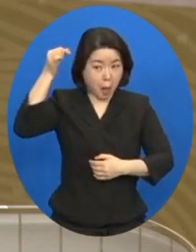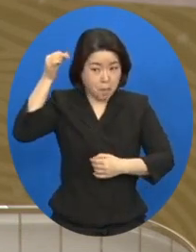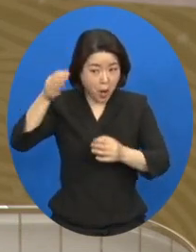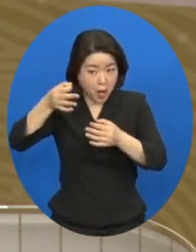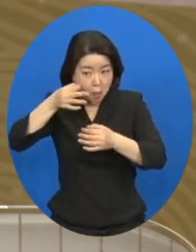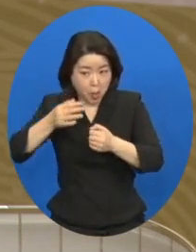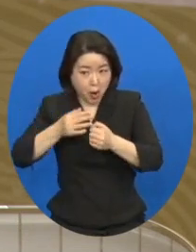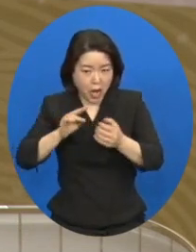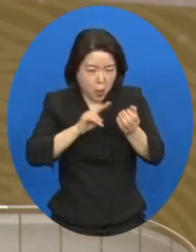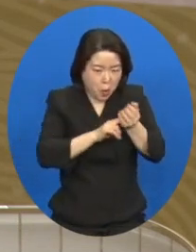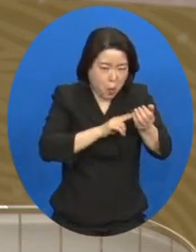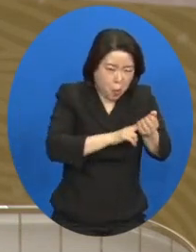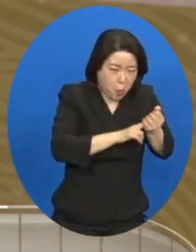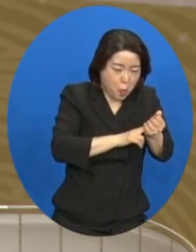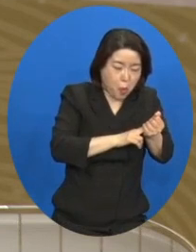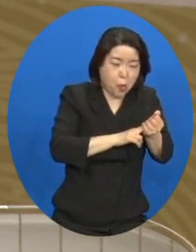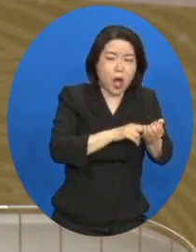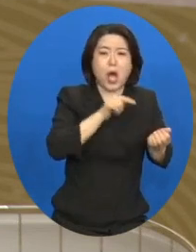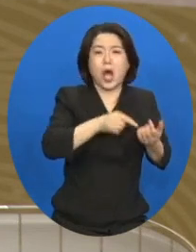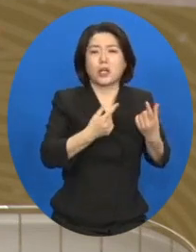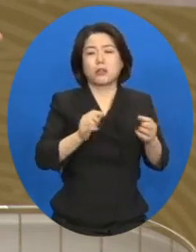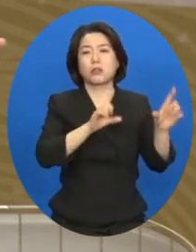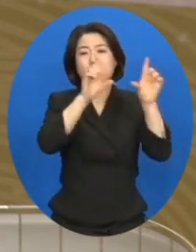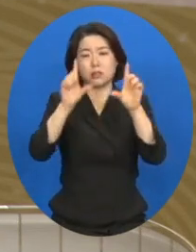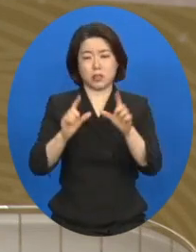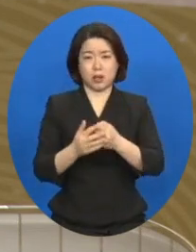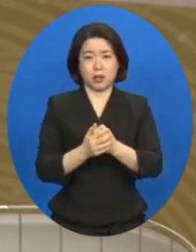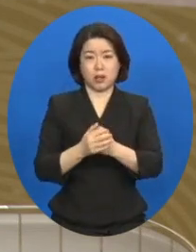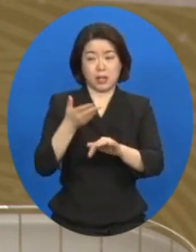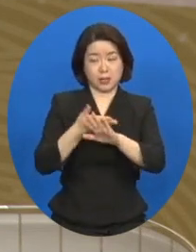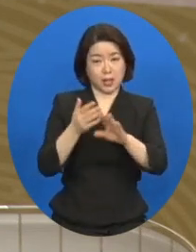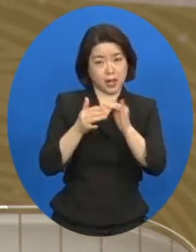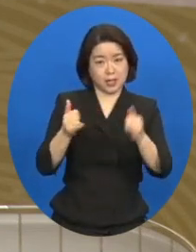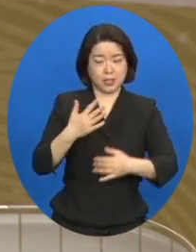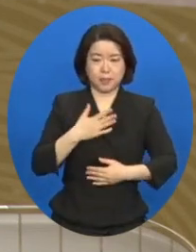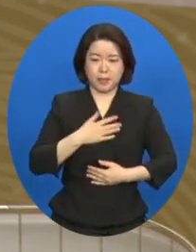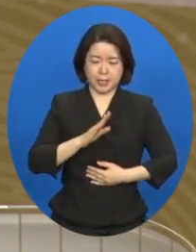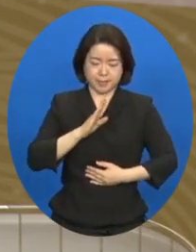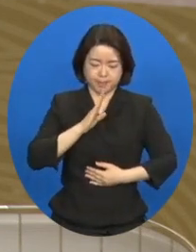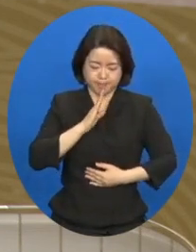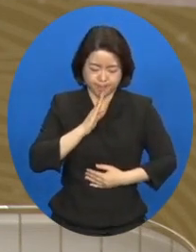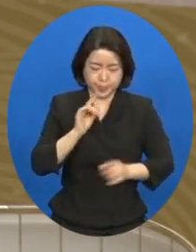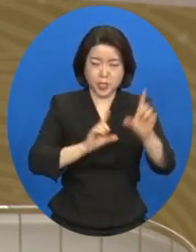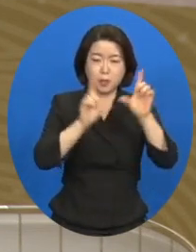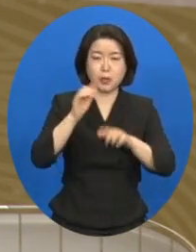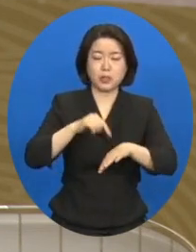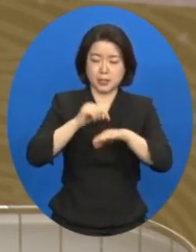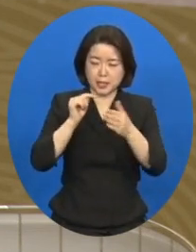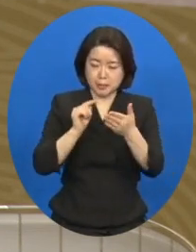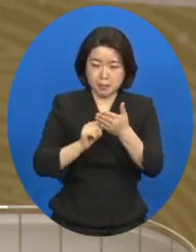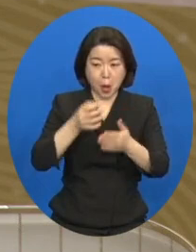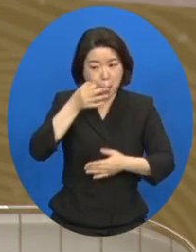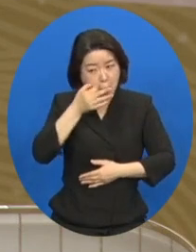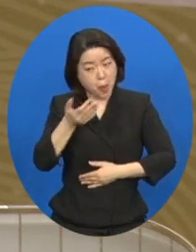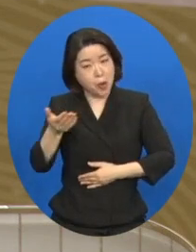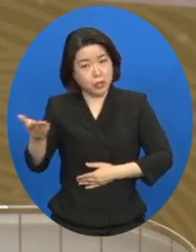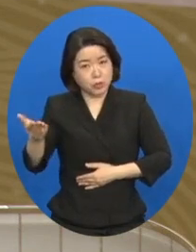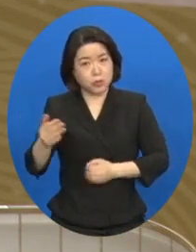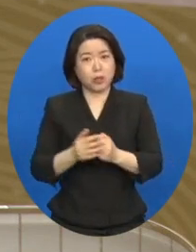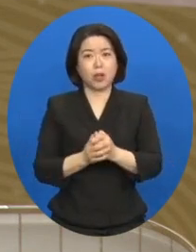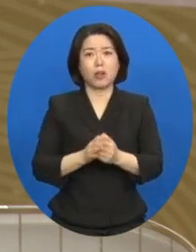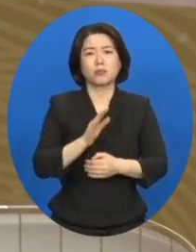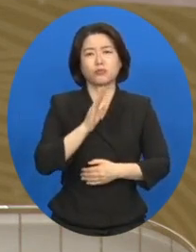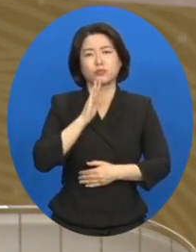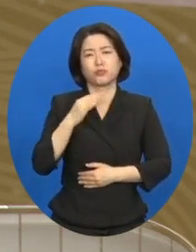꼭꼭 숨어라 그렇게 살아요. 다른 사람들에게 내 진짜 모습, 내 마음을 보이는 게